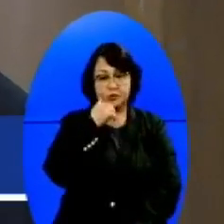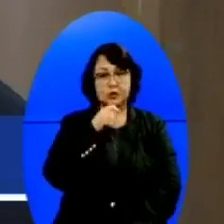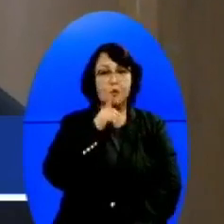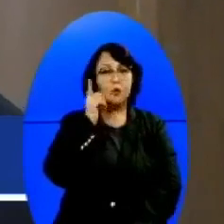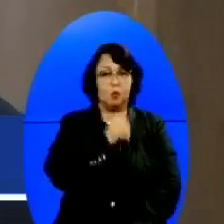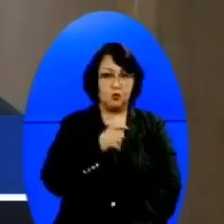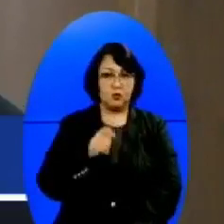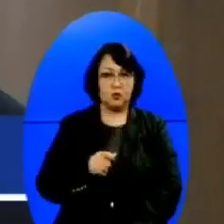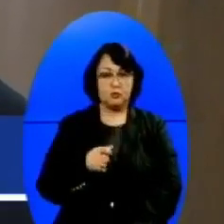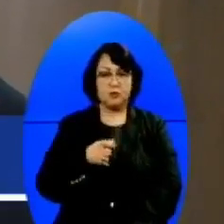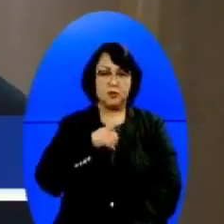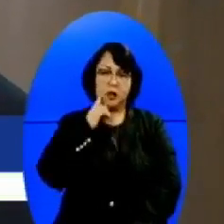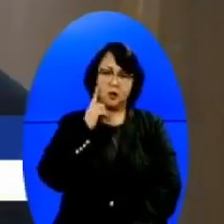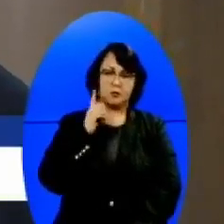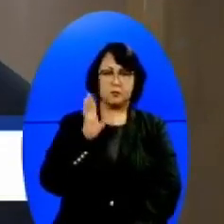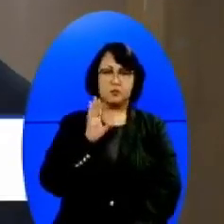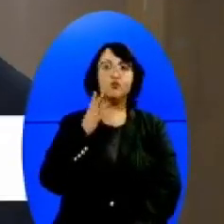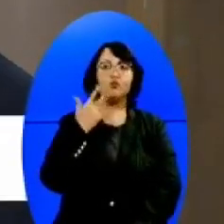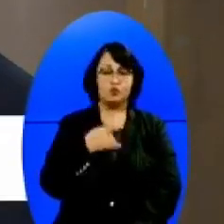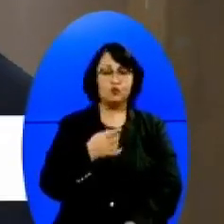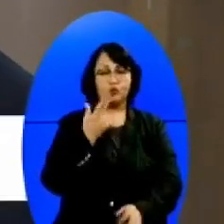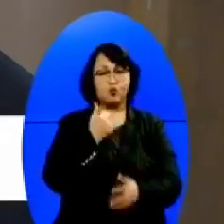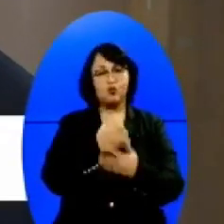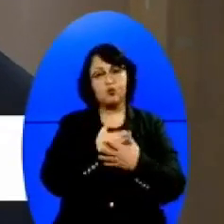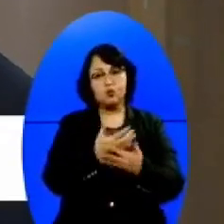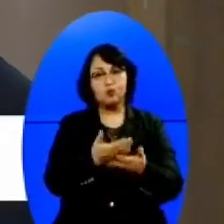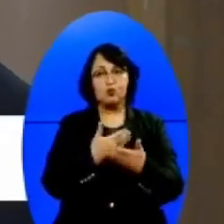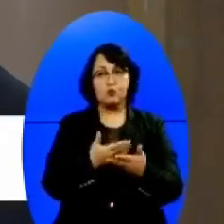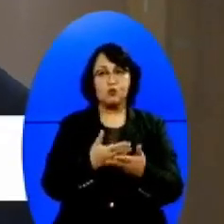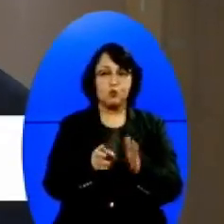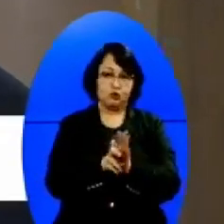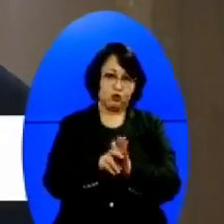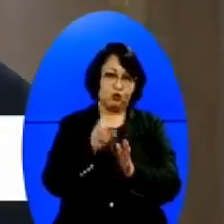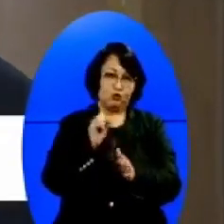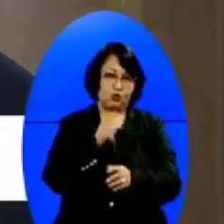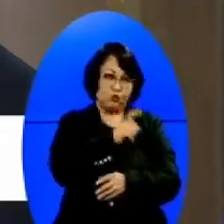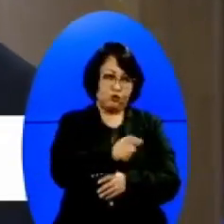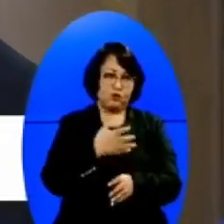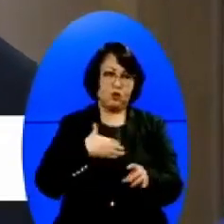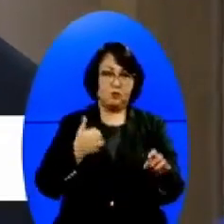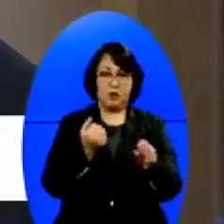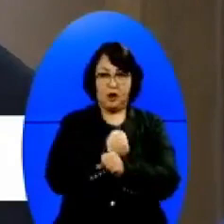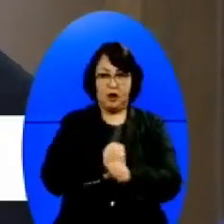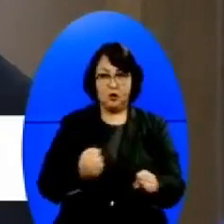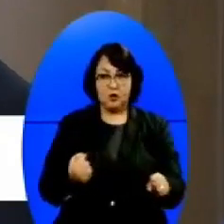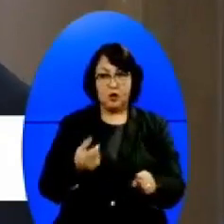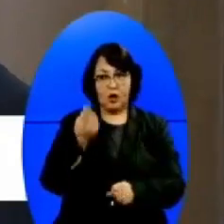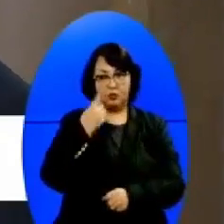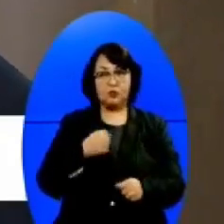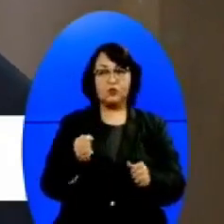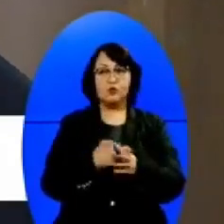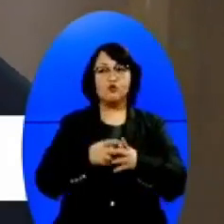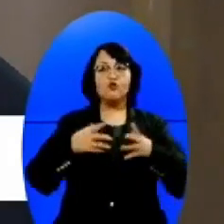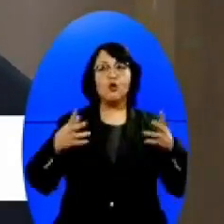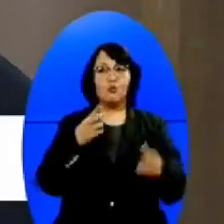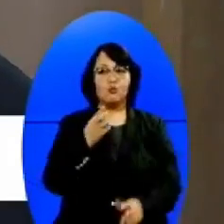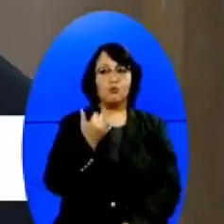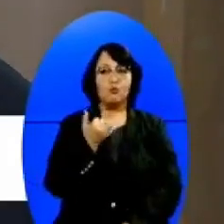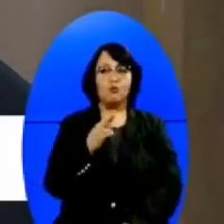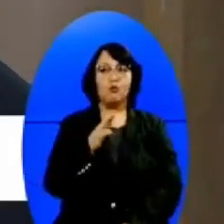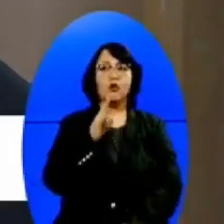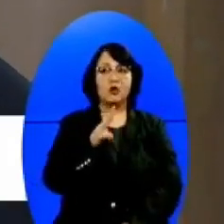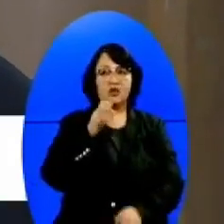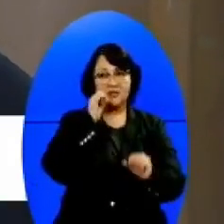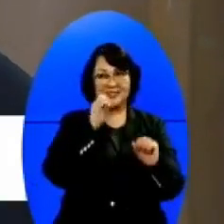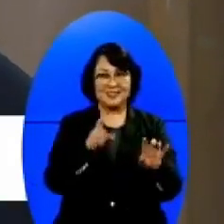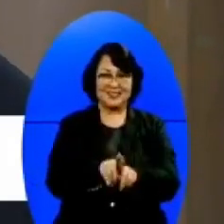боломжтой бол цусаа өгөөсэй гэж хүсэж байна. Ер нь бол бусдын амийг аварч гэнэ гэдэг чинь бас маш том буян. Тэгээд бид